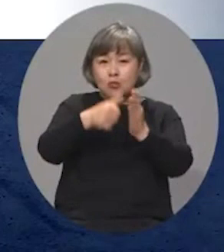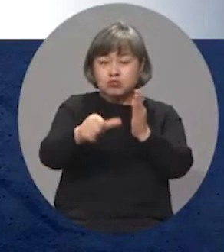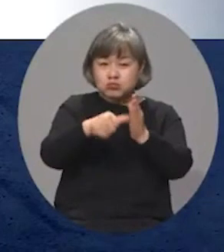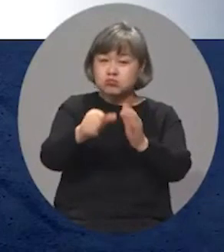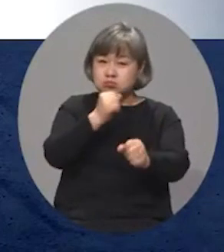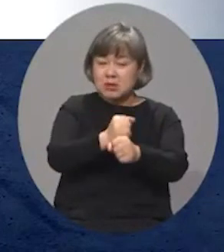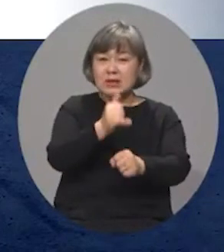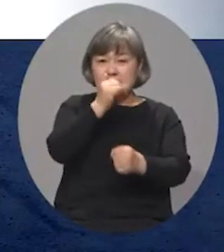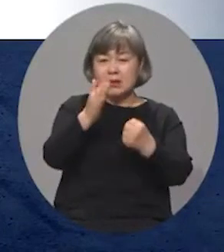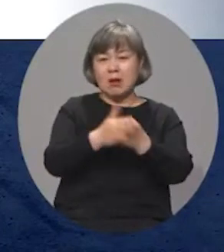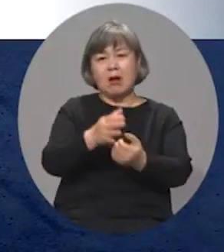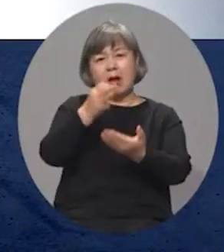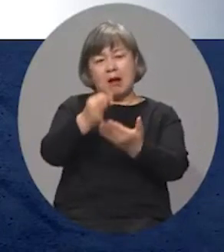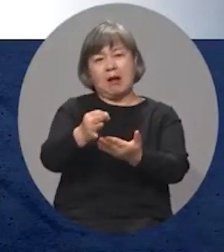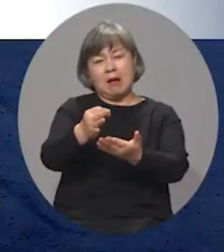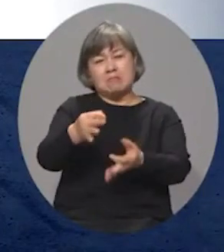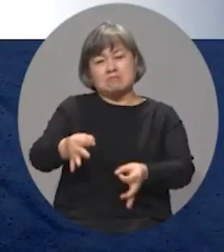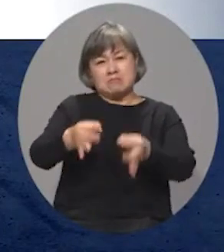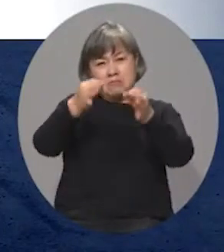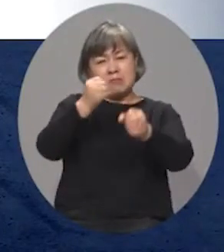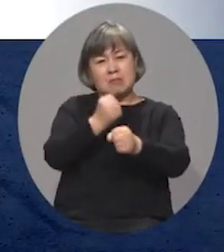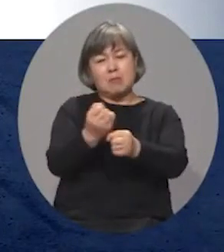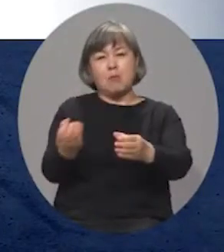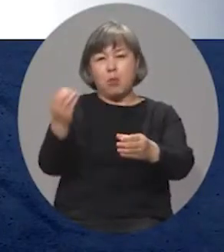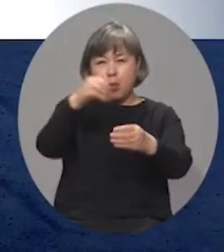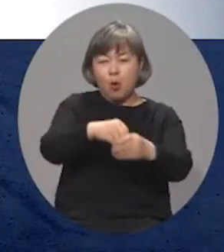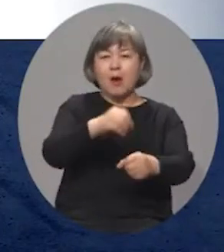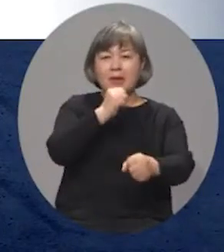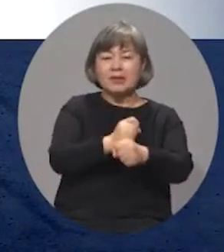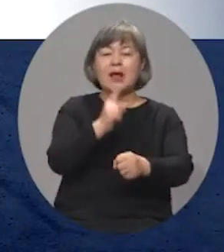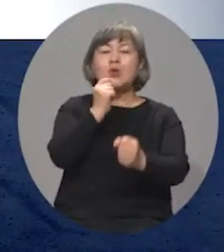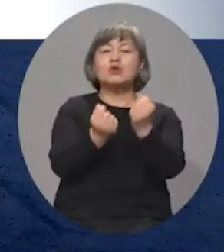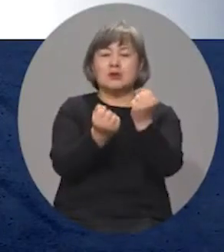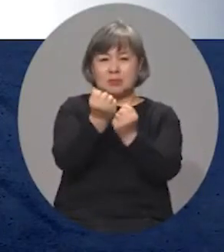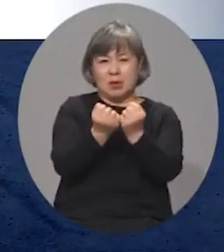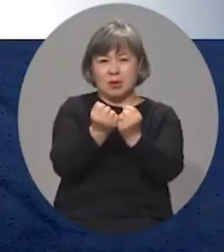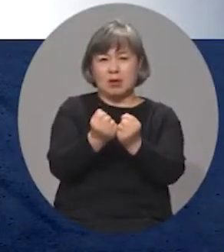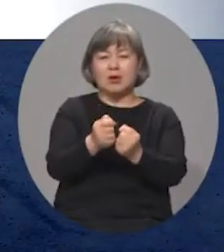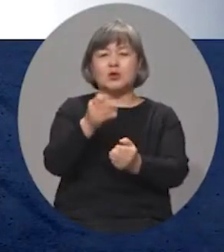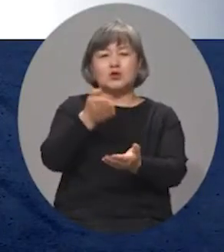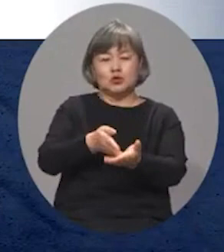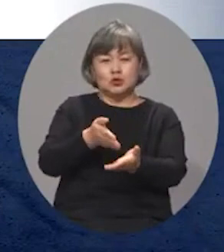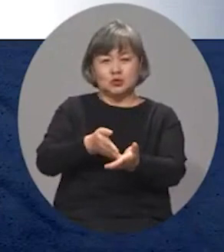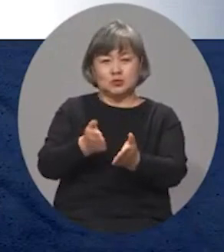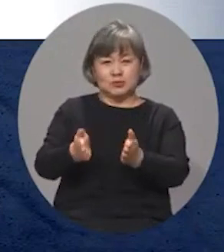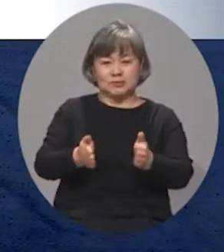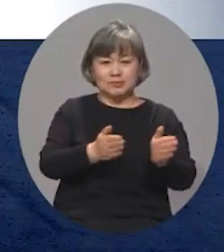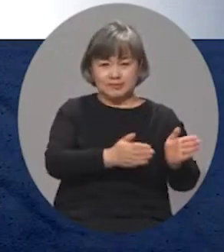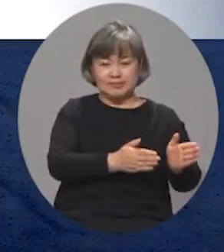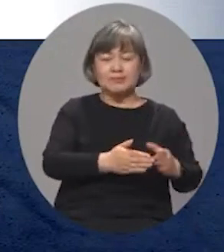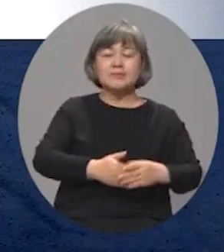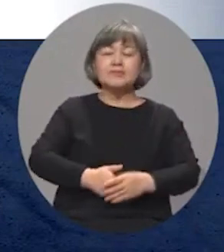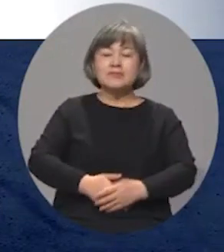등 가치가 크게 상승한 결과를 반영한 것이라고 해명했습니다. MBC 뉴스 조수영입니다.